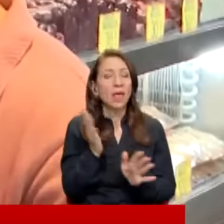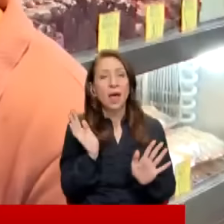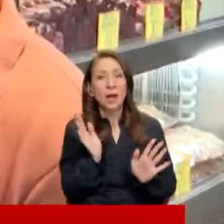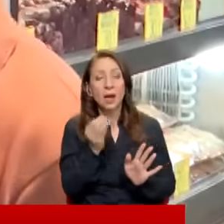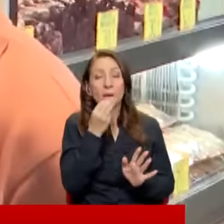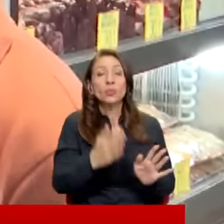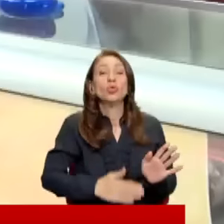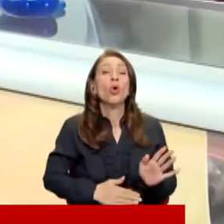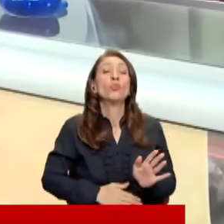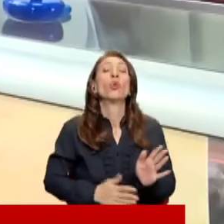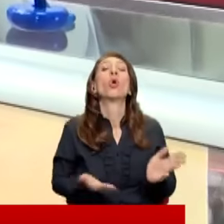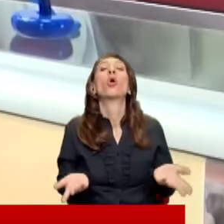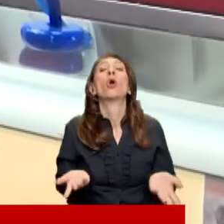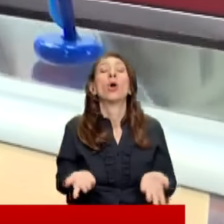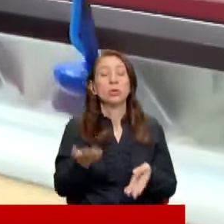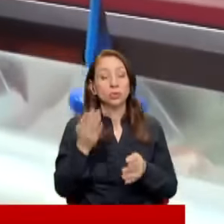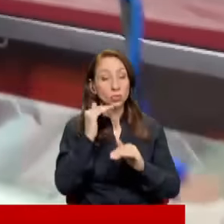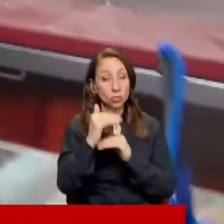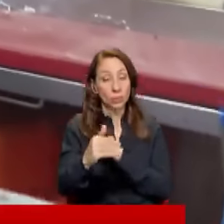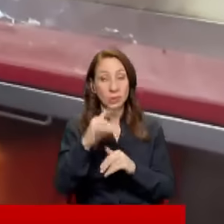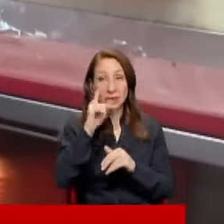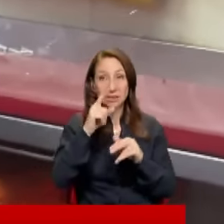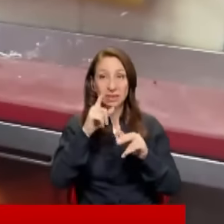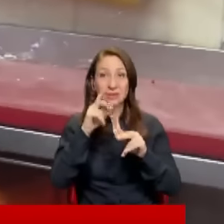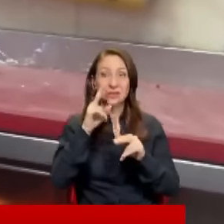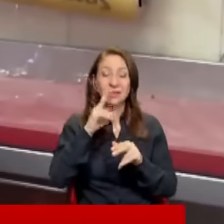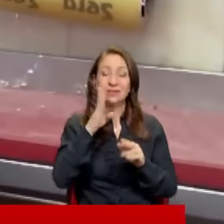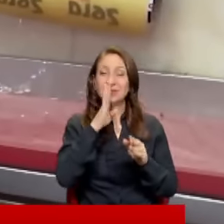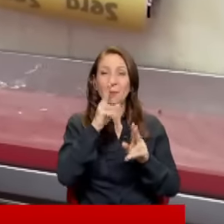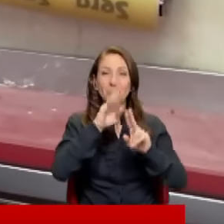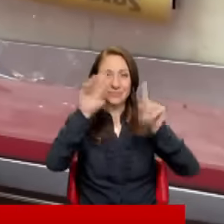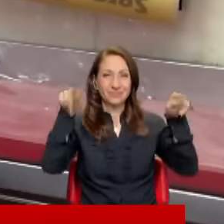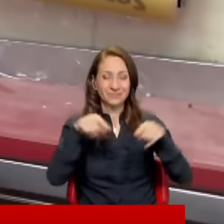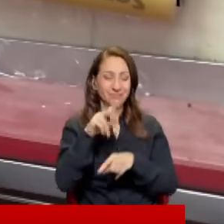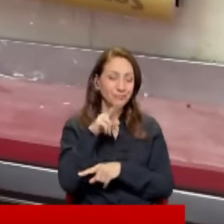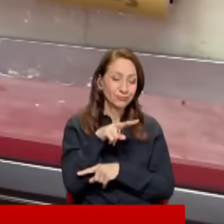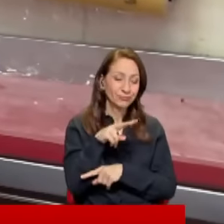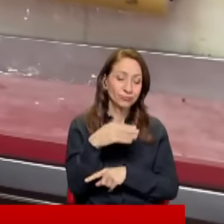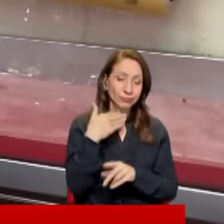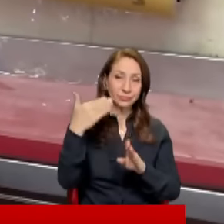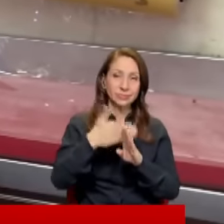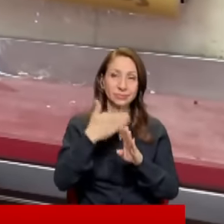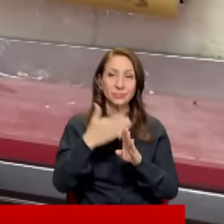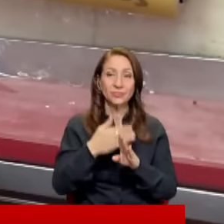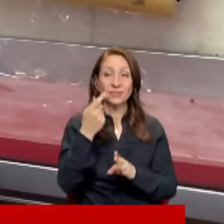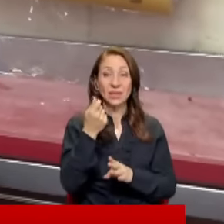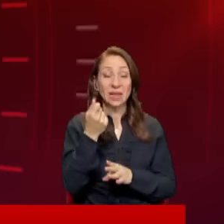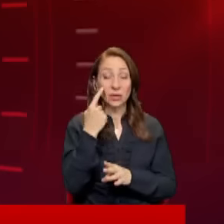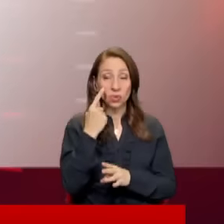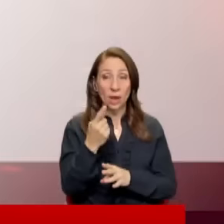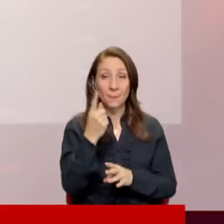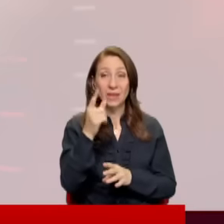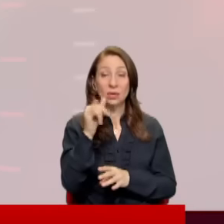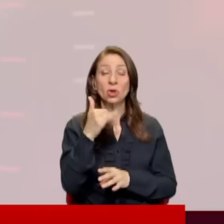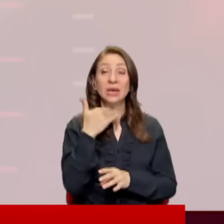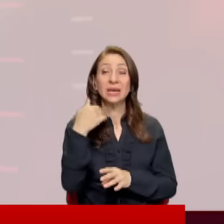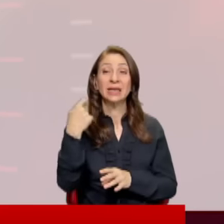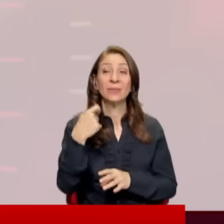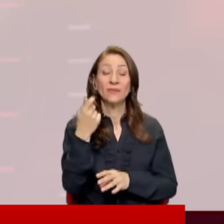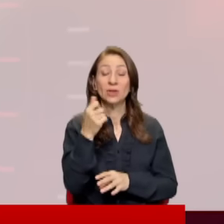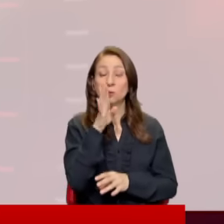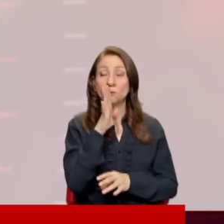karnın doymuyor maalesef vatandaşın sadece vitrinlerinde bakmayı tercih ettiği kasaplardaki fiyatlara gelince 1 kilo kıymanın